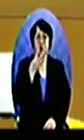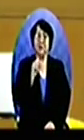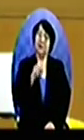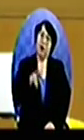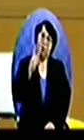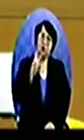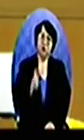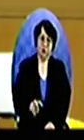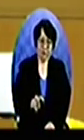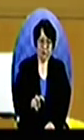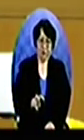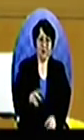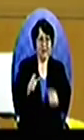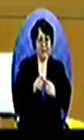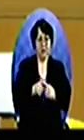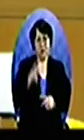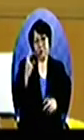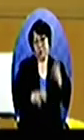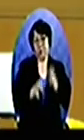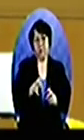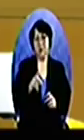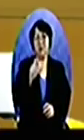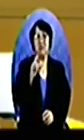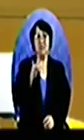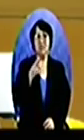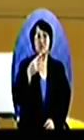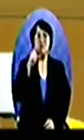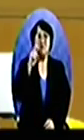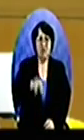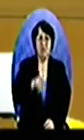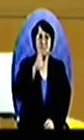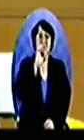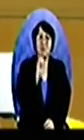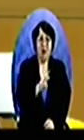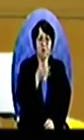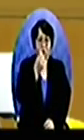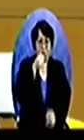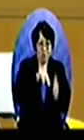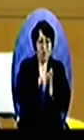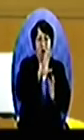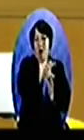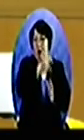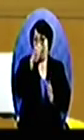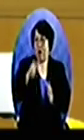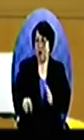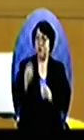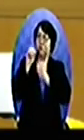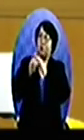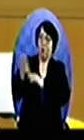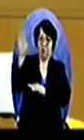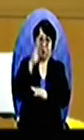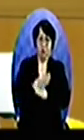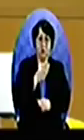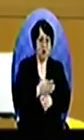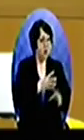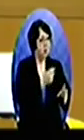бол Эрдэнэ үйлдвэрийн эрсдлийн сангаас гаргаж шилжүүлсэн. За ингээд одоо хүлээж авлаа гэдгийг бол нөгөө